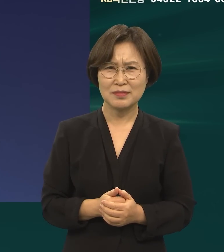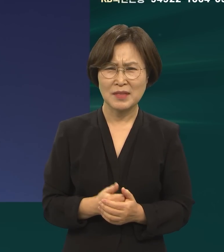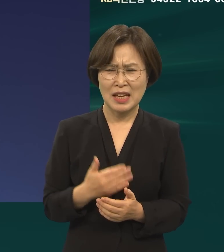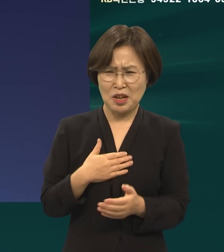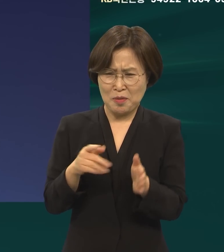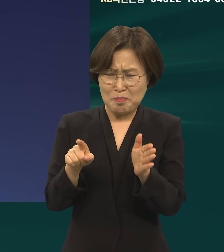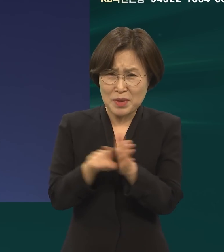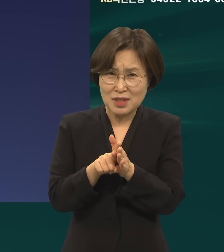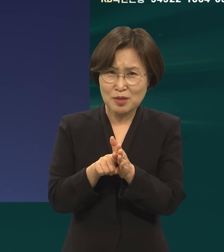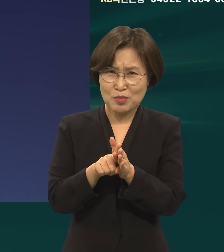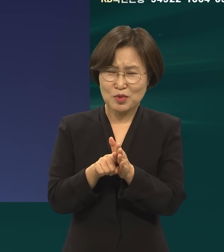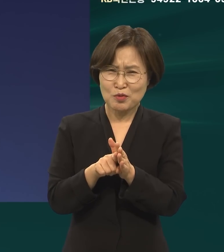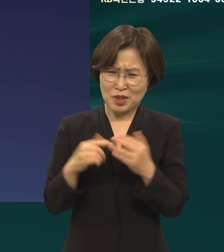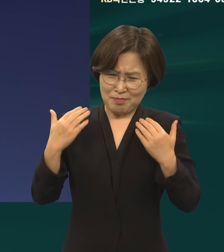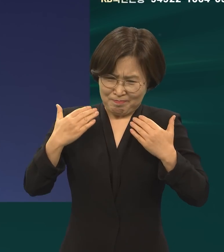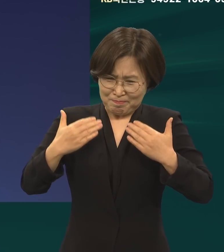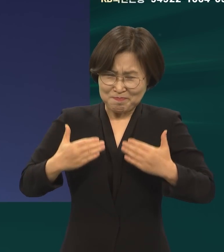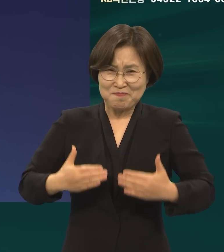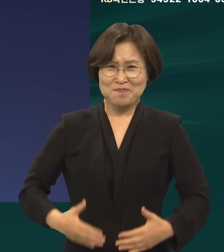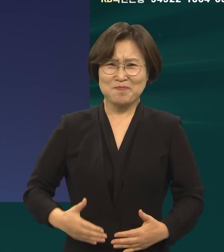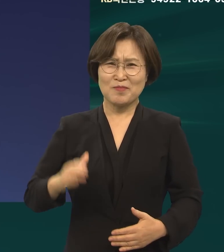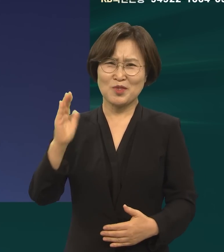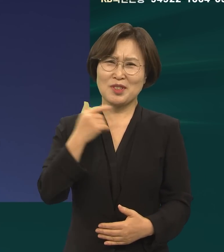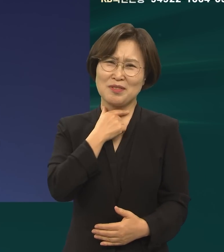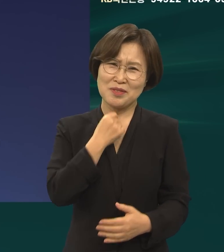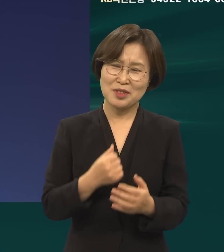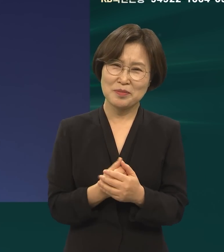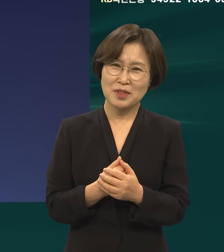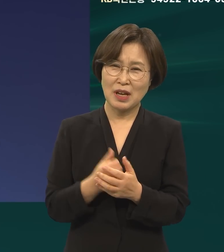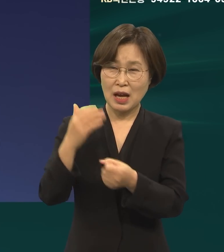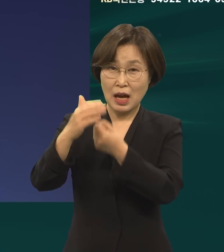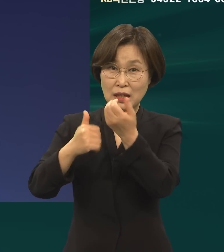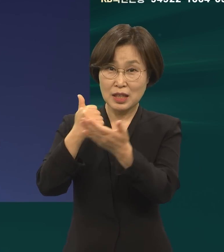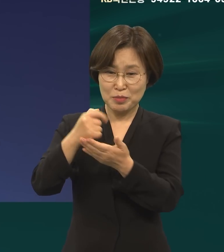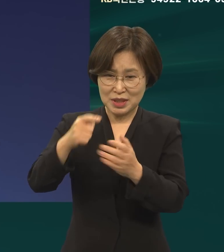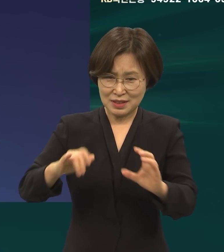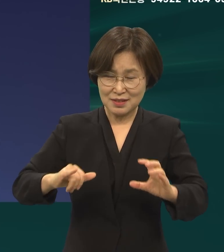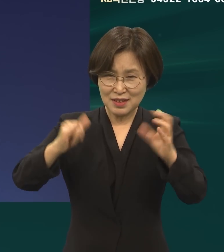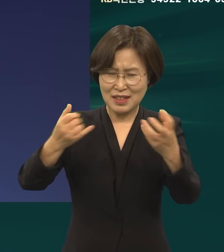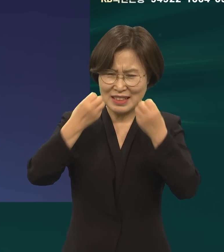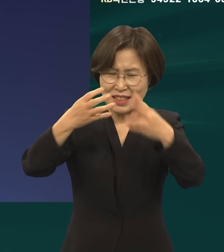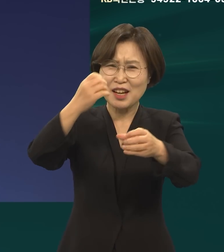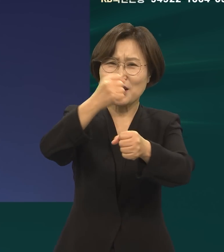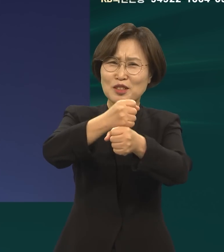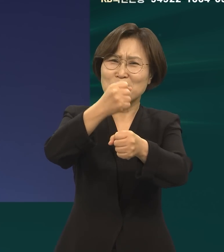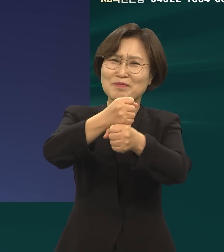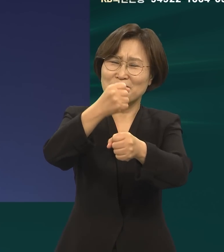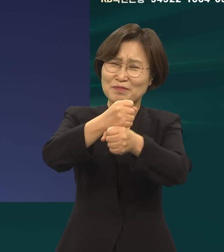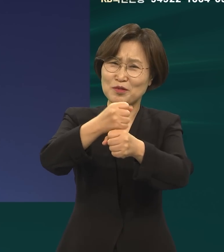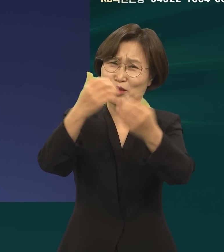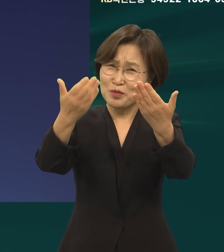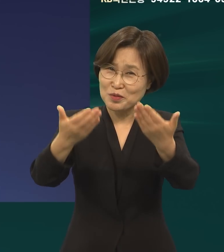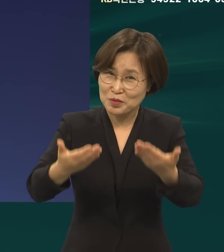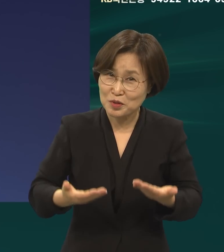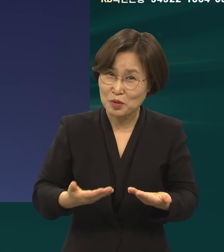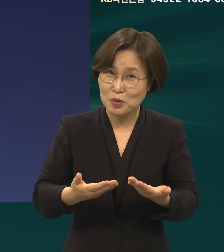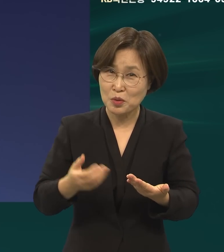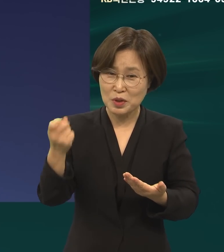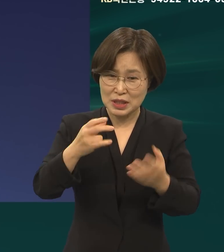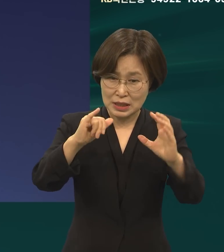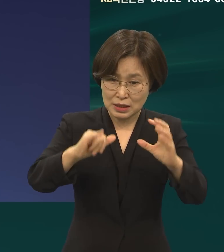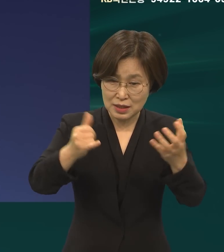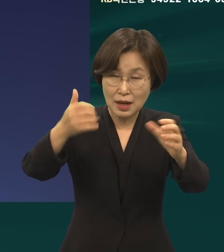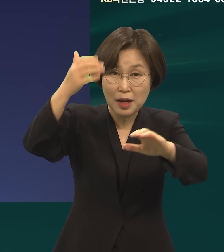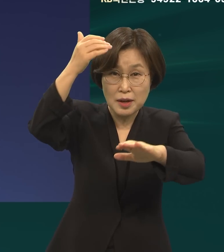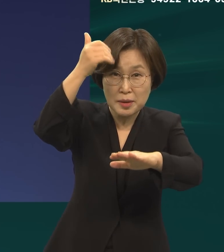이런 믿음으로 무장할 수 없을까요? 하나님은 이 세상을 창조하신 분이십니다. 더 놀라운 일은 이 세상의